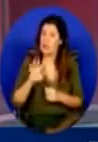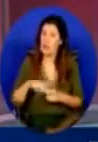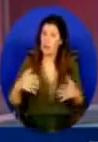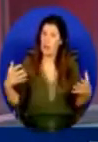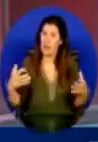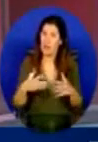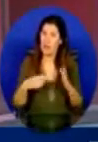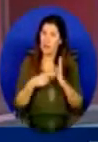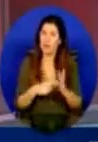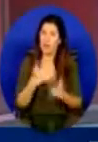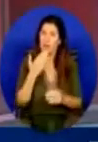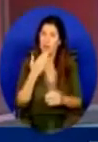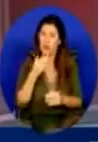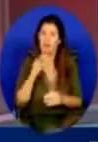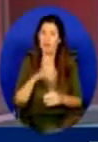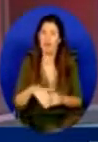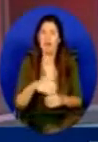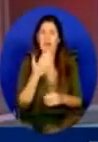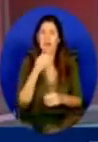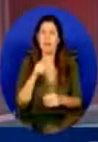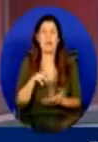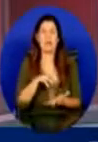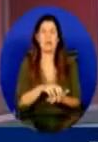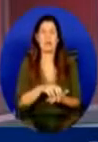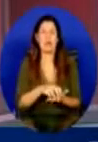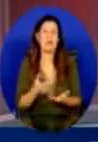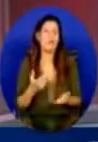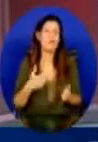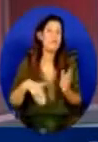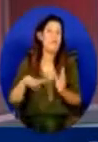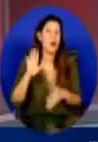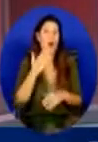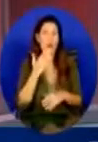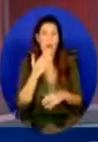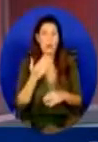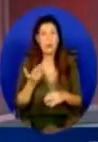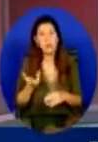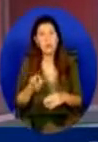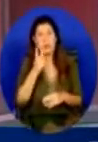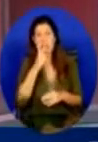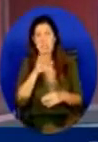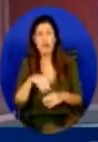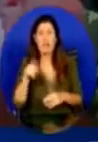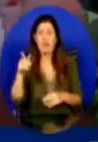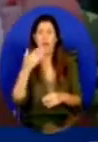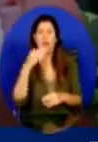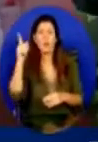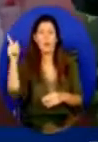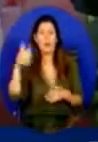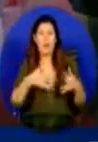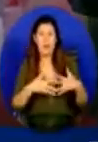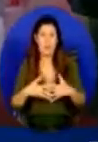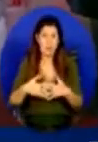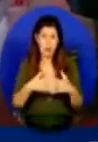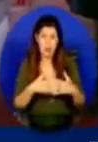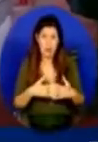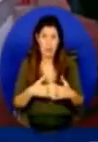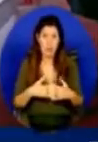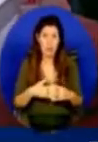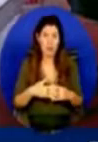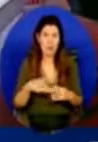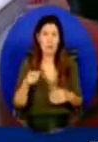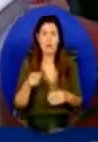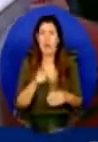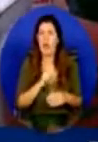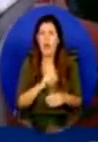איך שאתה רואה את הדברים, שישראל היא המרכז. הרי רוב היהודים, בוא נסתכל אפילו על היהודים בארצות הברית, הם לא